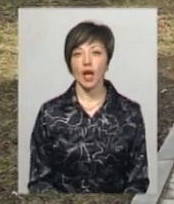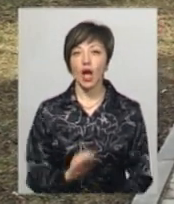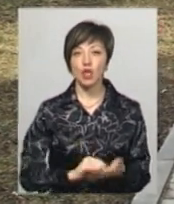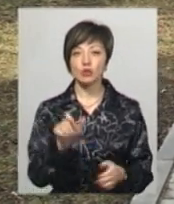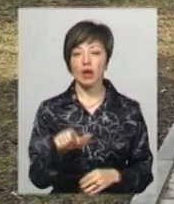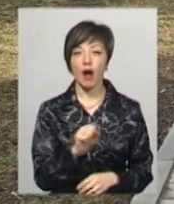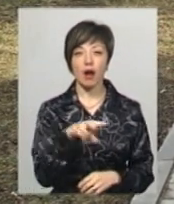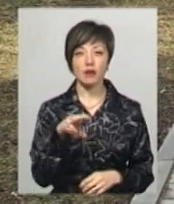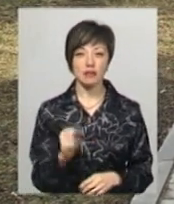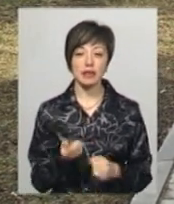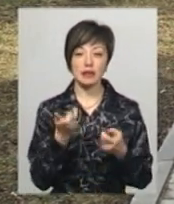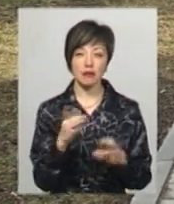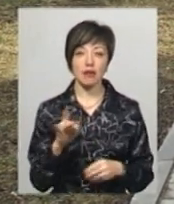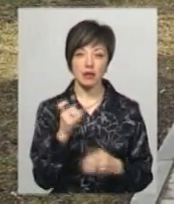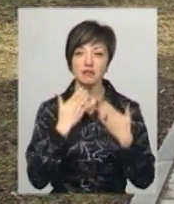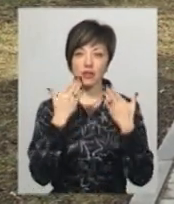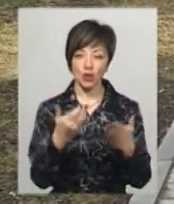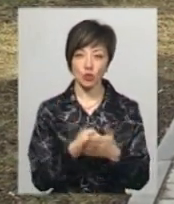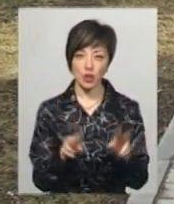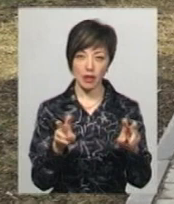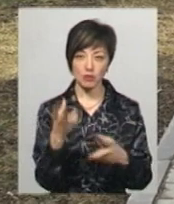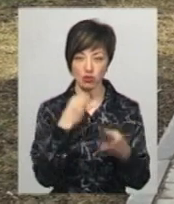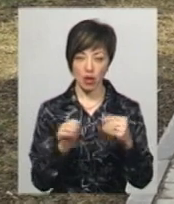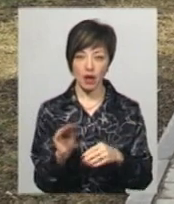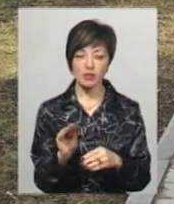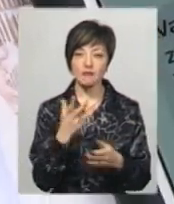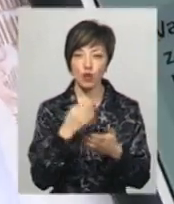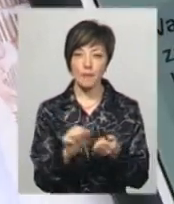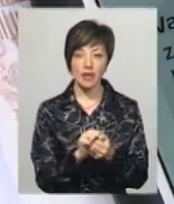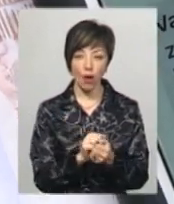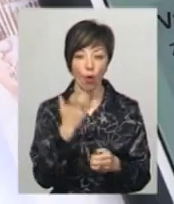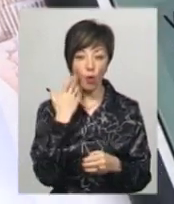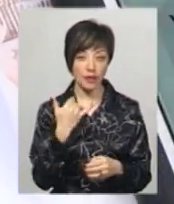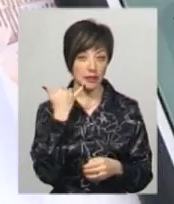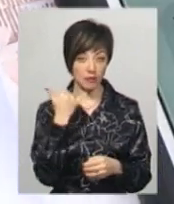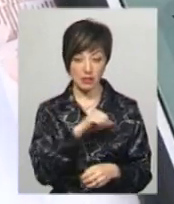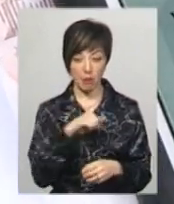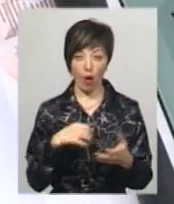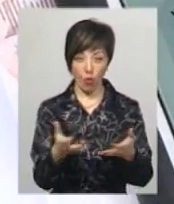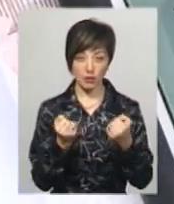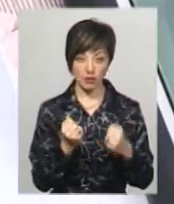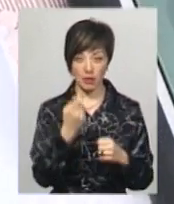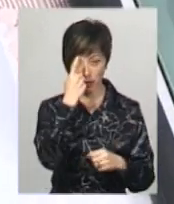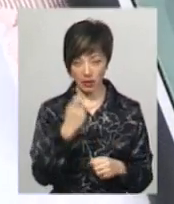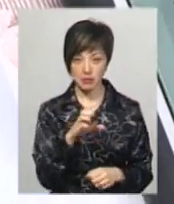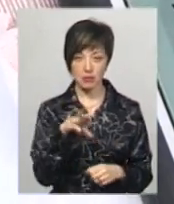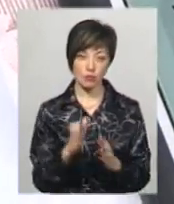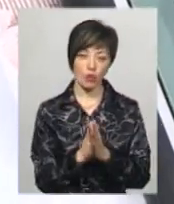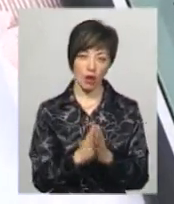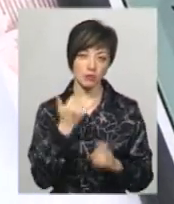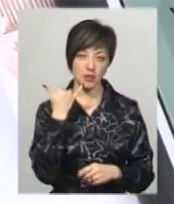Журналістка Алла Самойленко кілька разів зверталася до теми шахрайства у своїх матеріалах. Тому, коли на телефон сама отримала повідомлення з